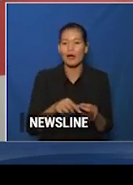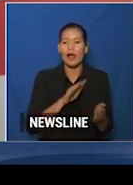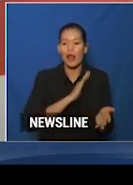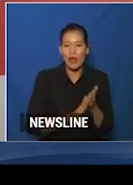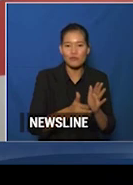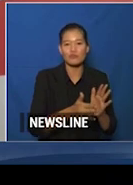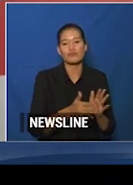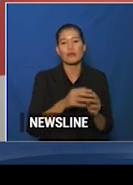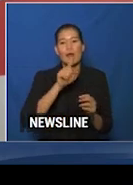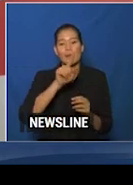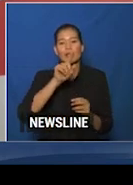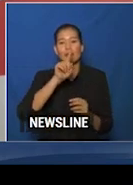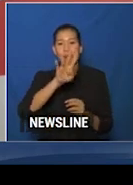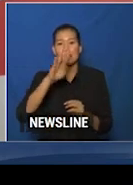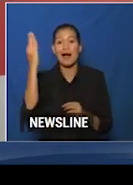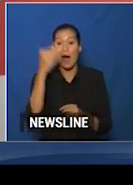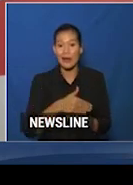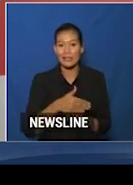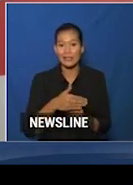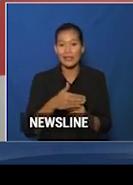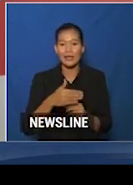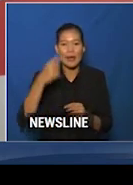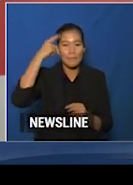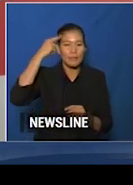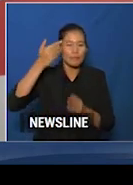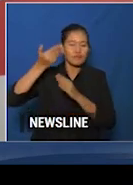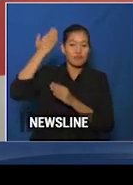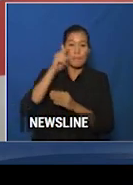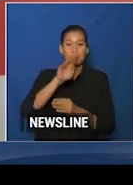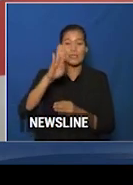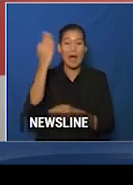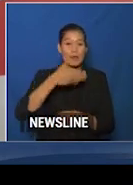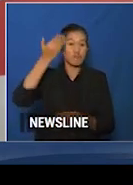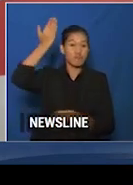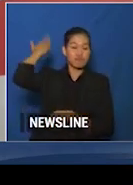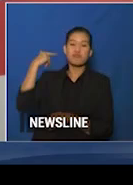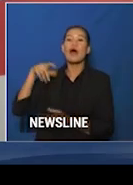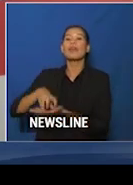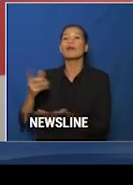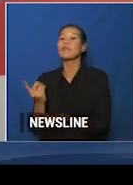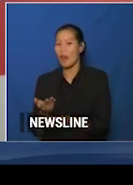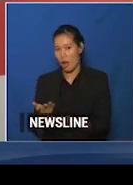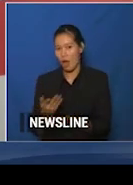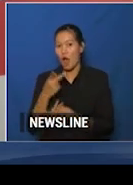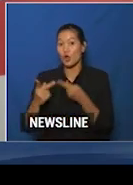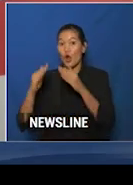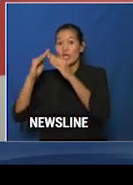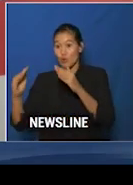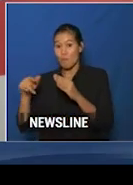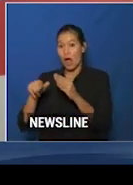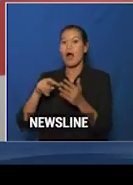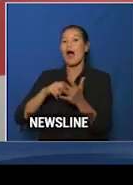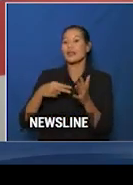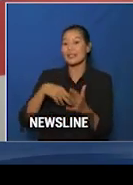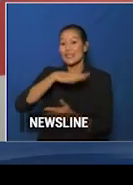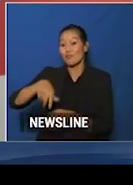kebelakang 14 Hari dimana dia berada sepanjang itu apabila dia berada di rumah mestinya maka seluruh rumah Kandi